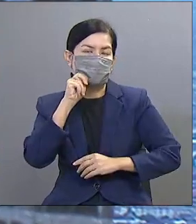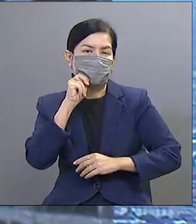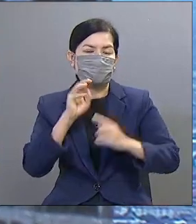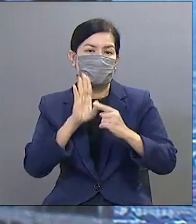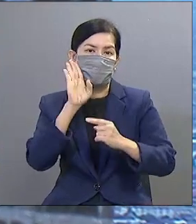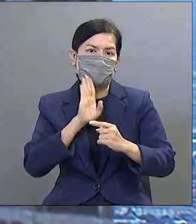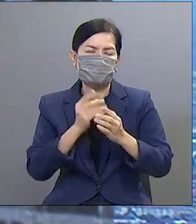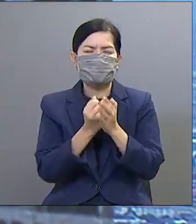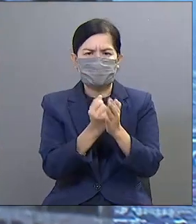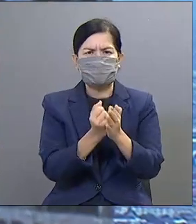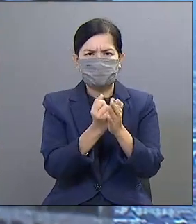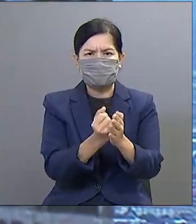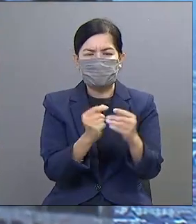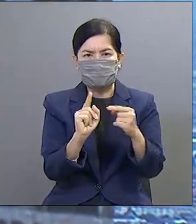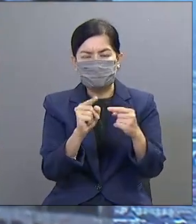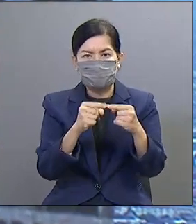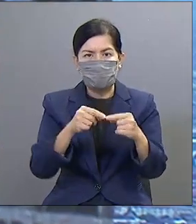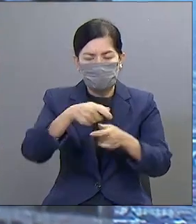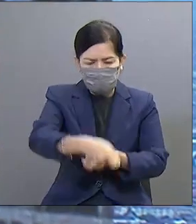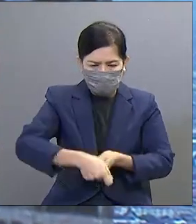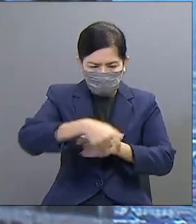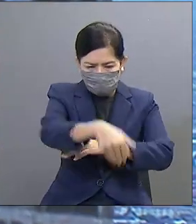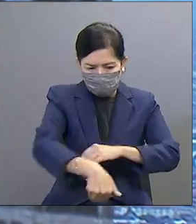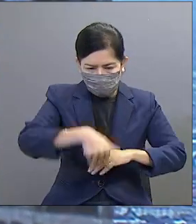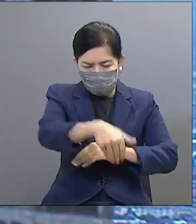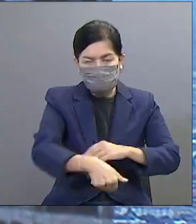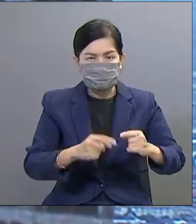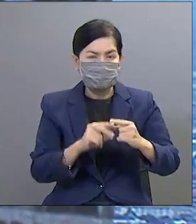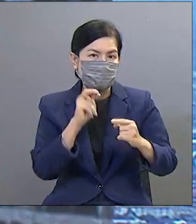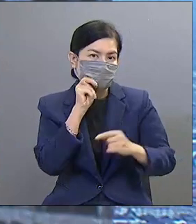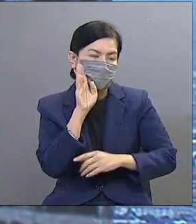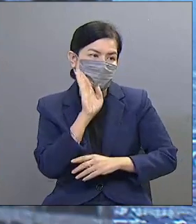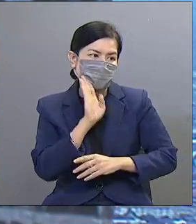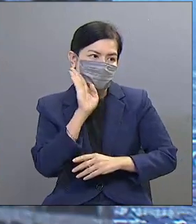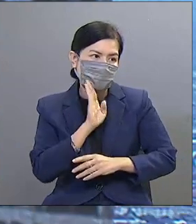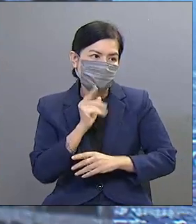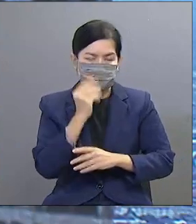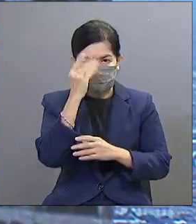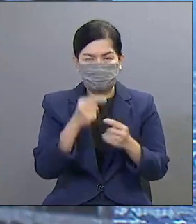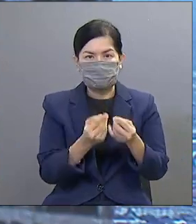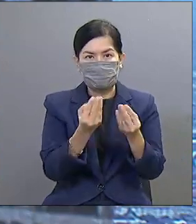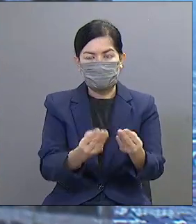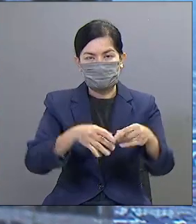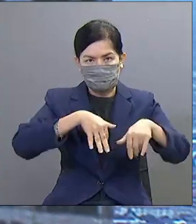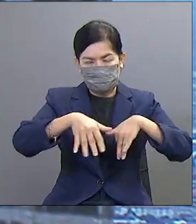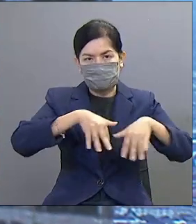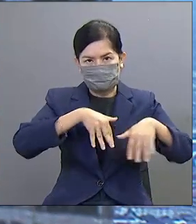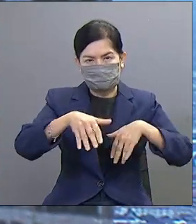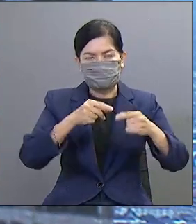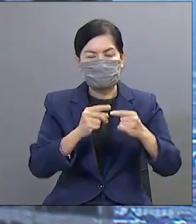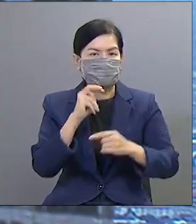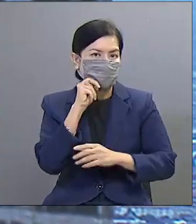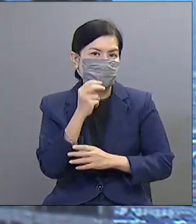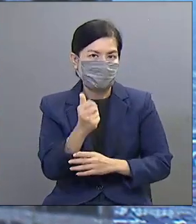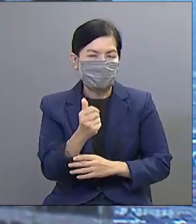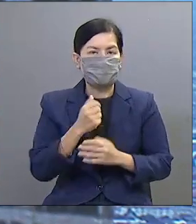่งเขาไปช่วยเหือในการขุดหาเจอบาดานต่ๆเพื่อทจะนำน้ำเหานี้ให้ชาบ้านได้ใช้อุปโคบริโภคค่ะแล